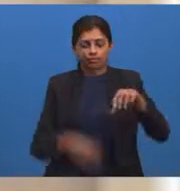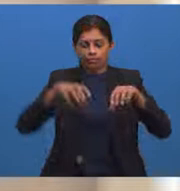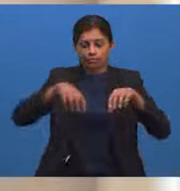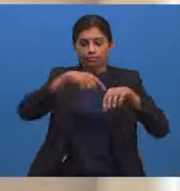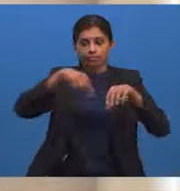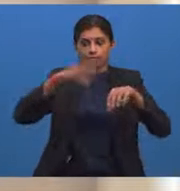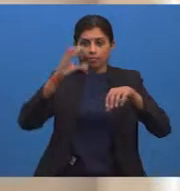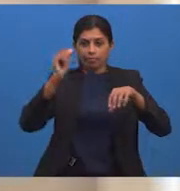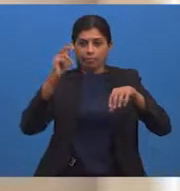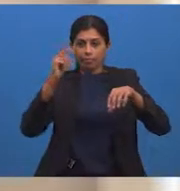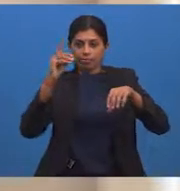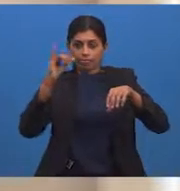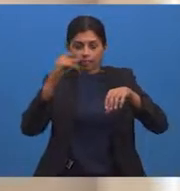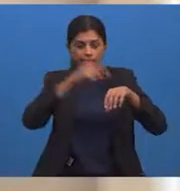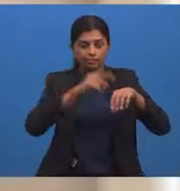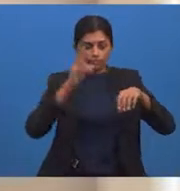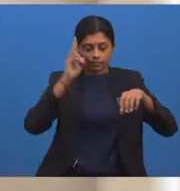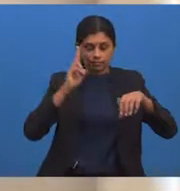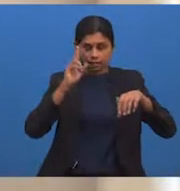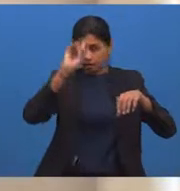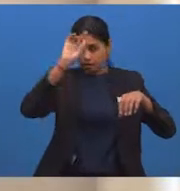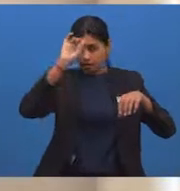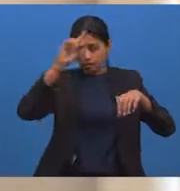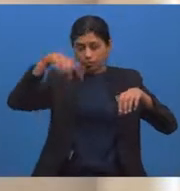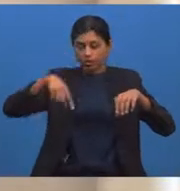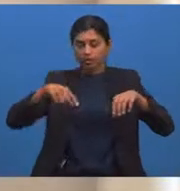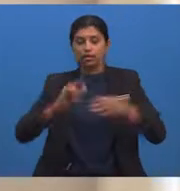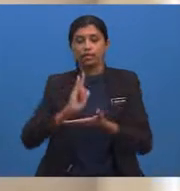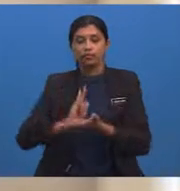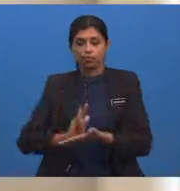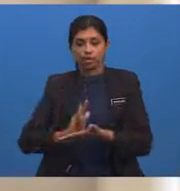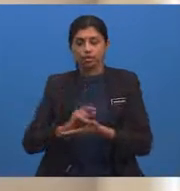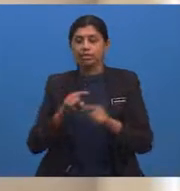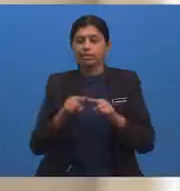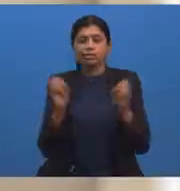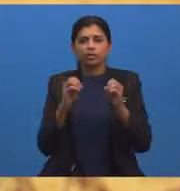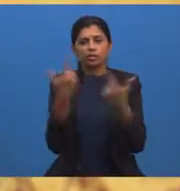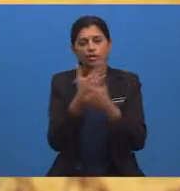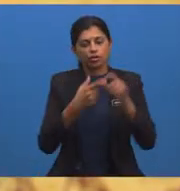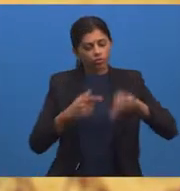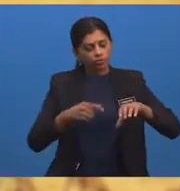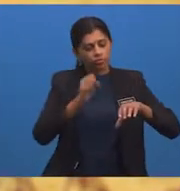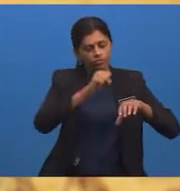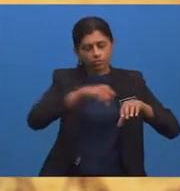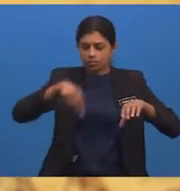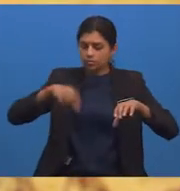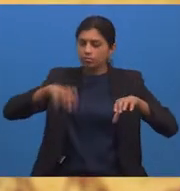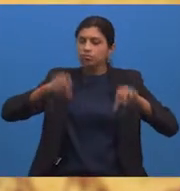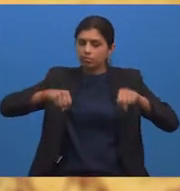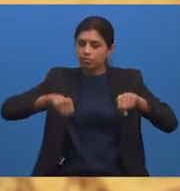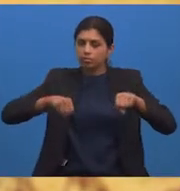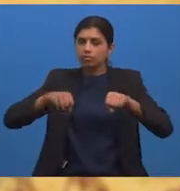Kedua-dua candi tersebut merupakan tempat ibadat bagi penganut agama Hindu dan Buddha. Seterusnya,